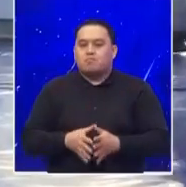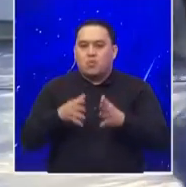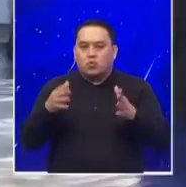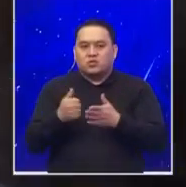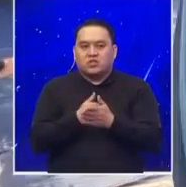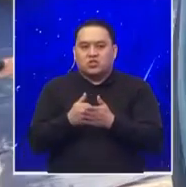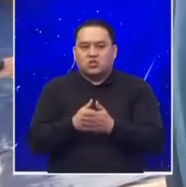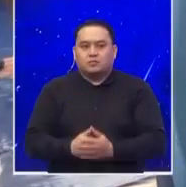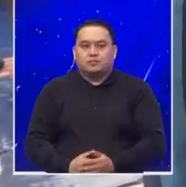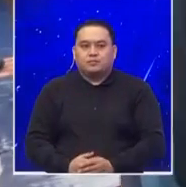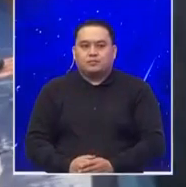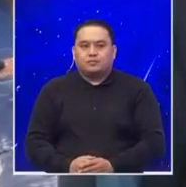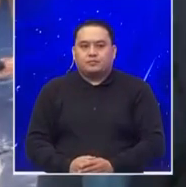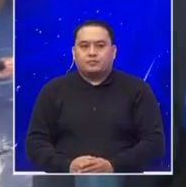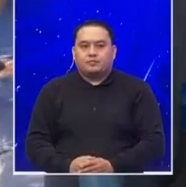вполне достижимая.